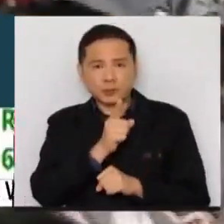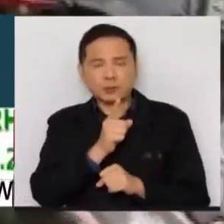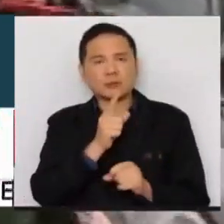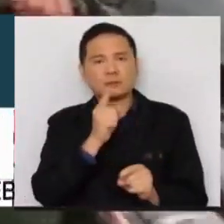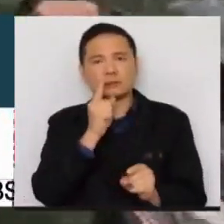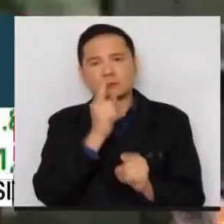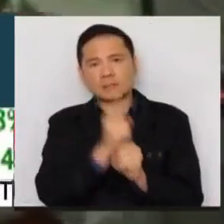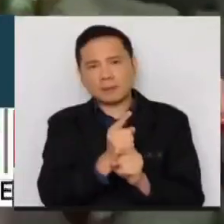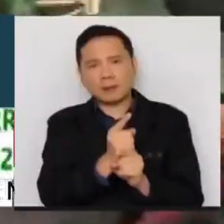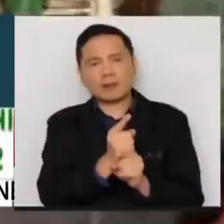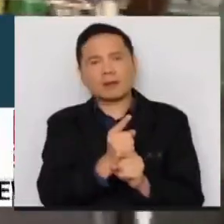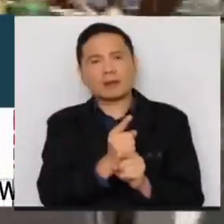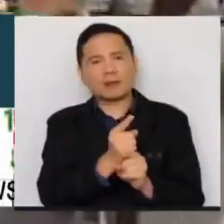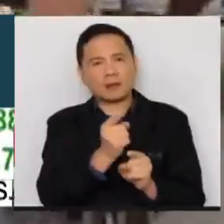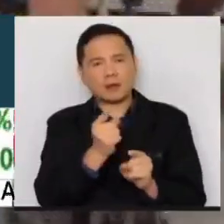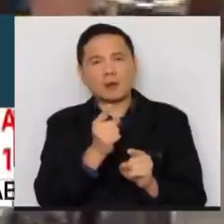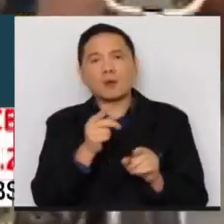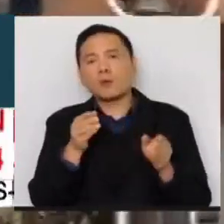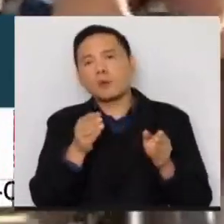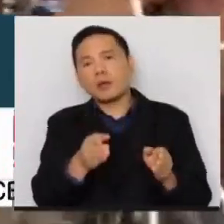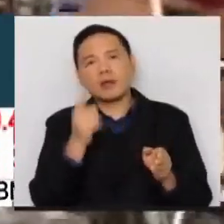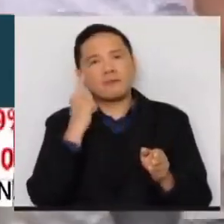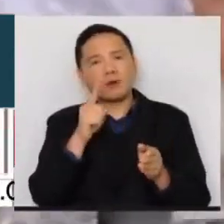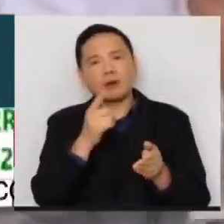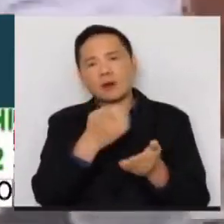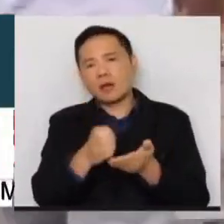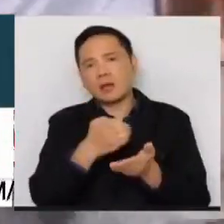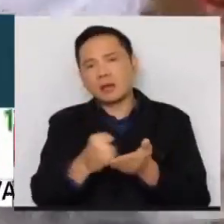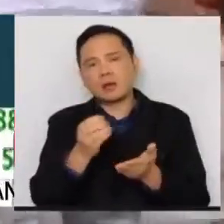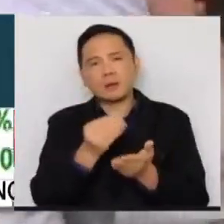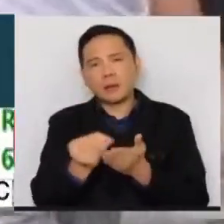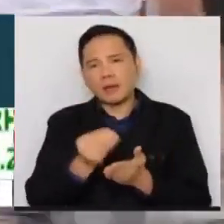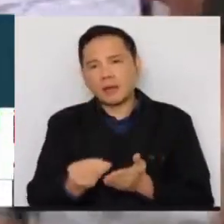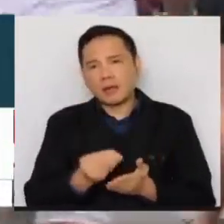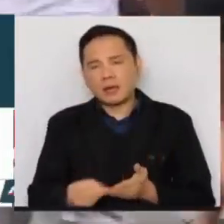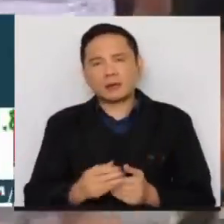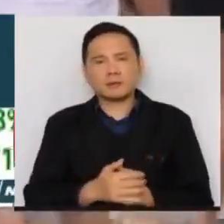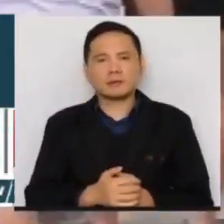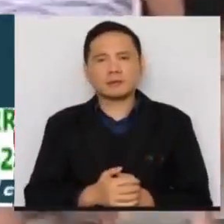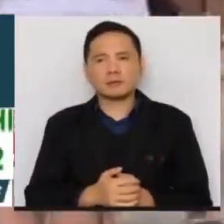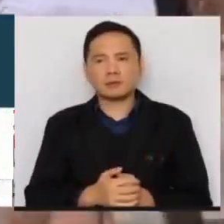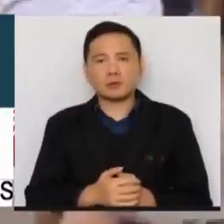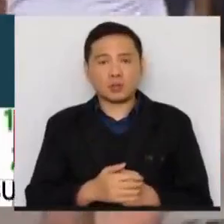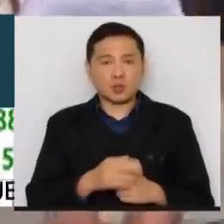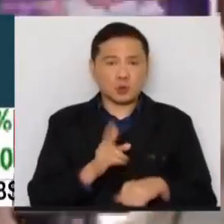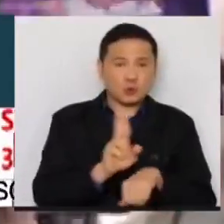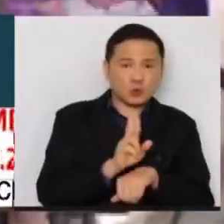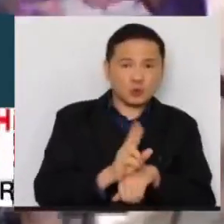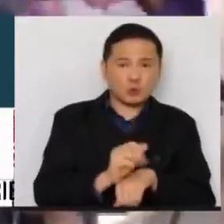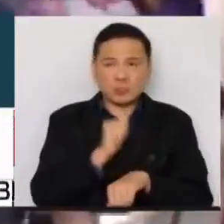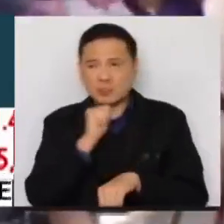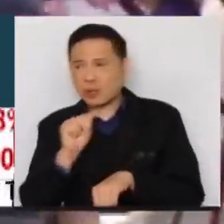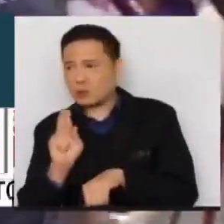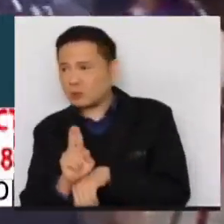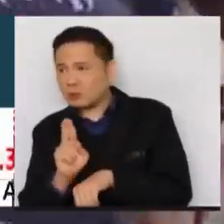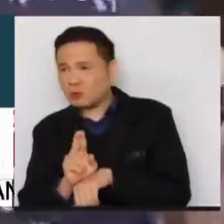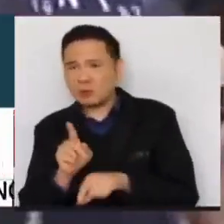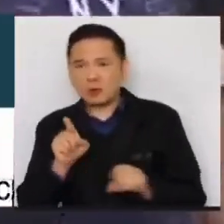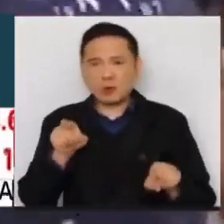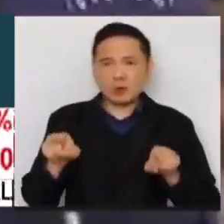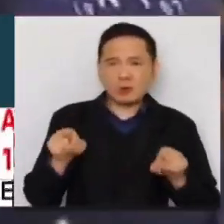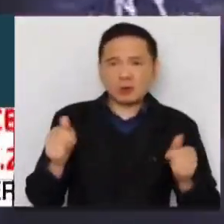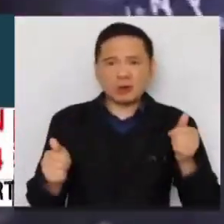yung paggastos ng pera. Hindi pinagtatalunan dito kung gagastusin o hindi. Ang pinagtatalunan dito is tama